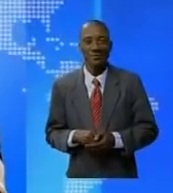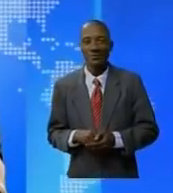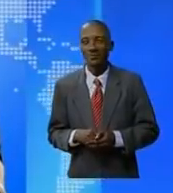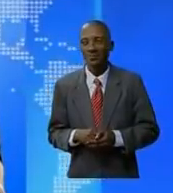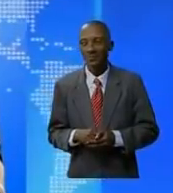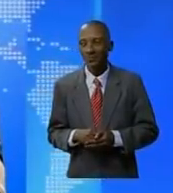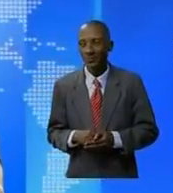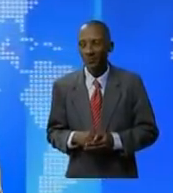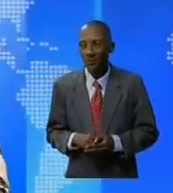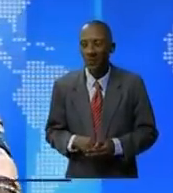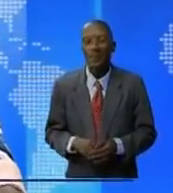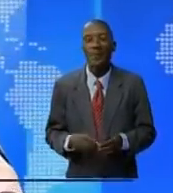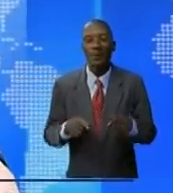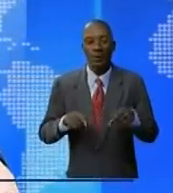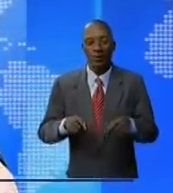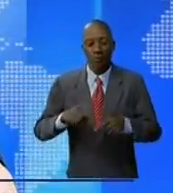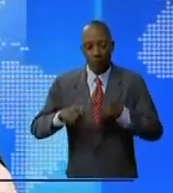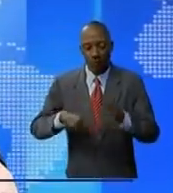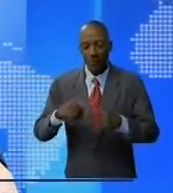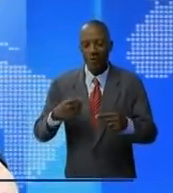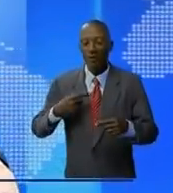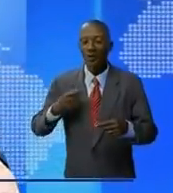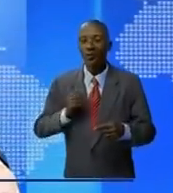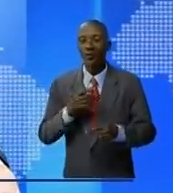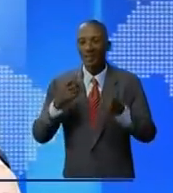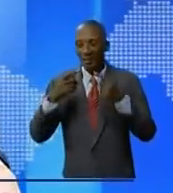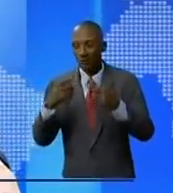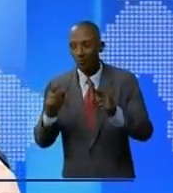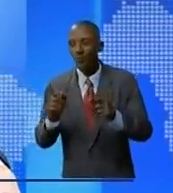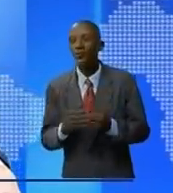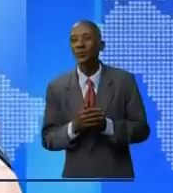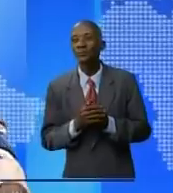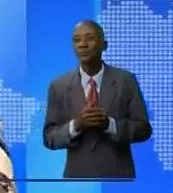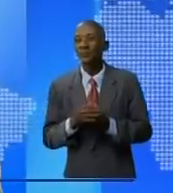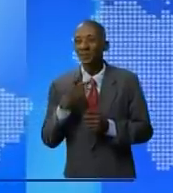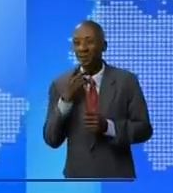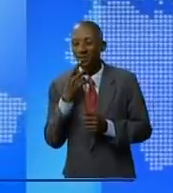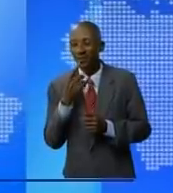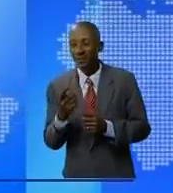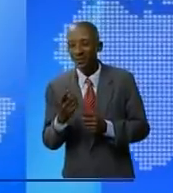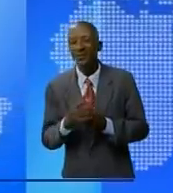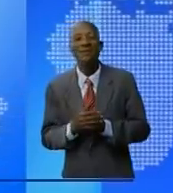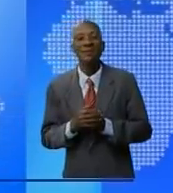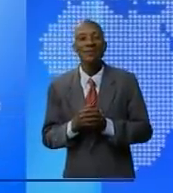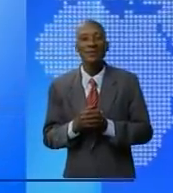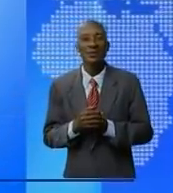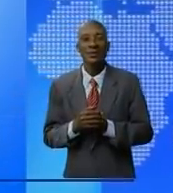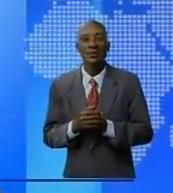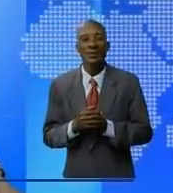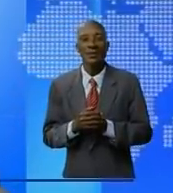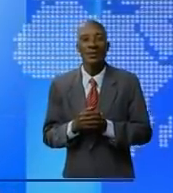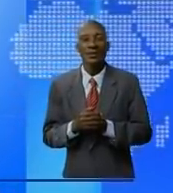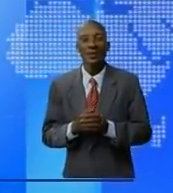À la une de l'actualité prévue pour ce 15 octobre dernier, la rentrée judiciaire à la Cour de cassation a eu lieu ce lundi. Le président de la